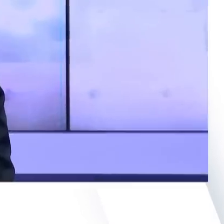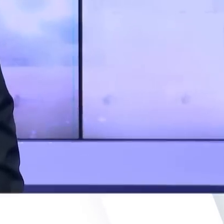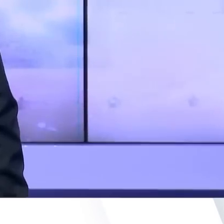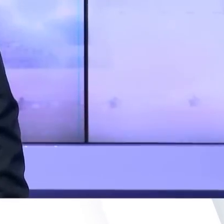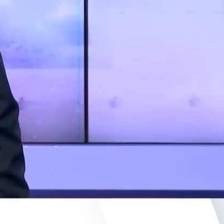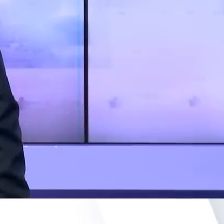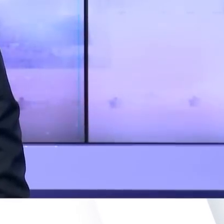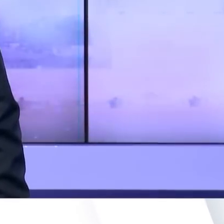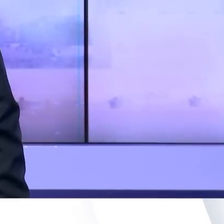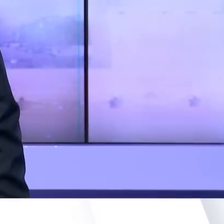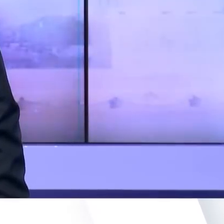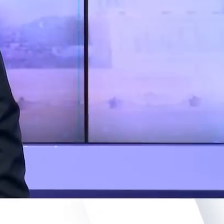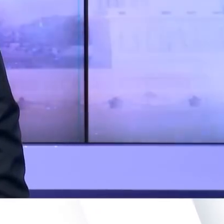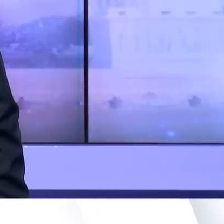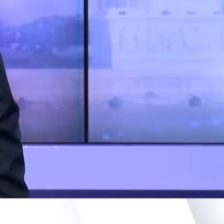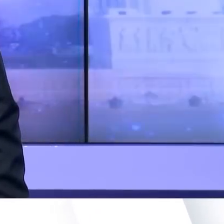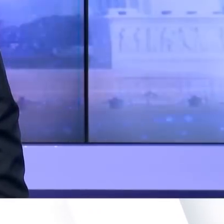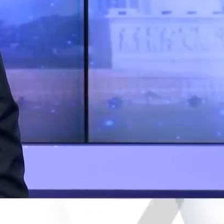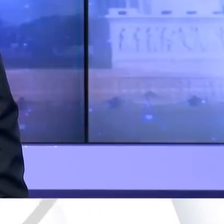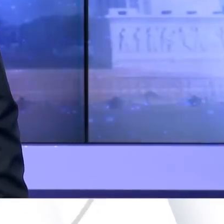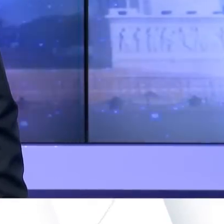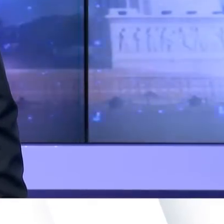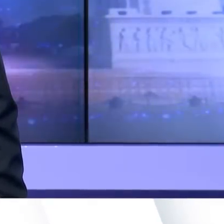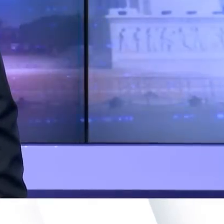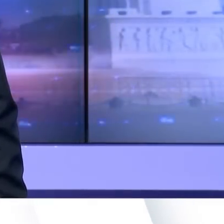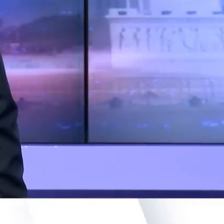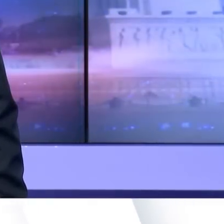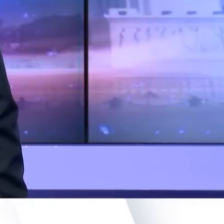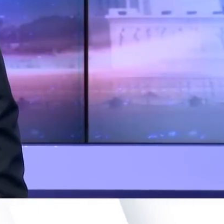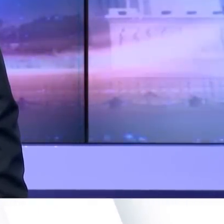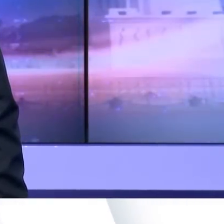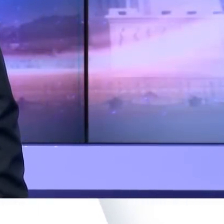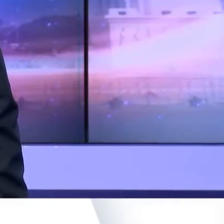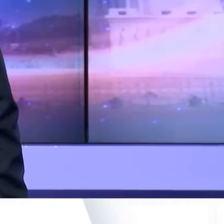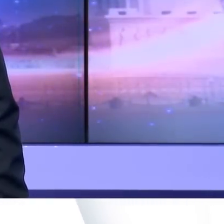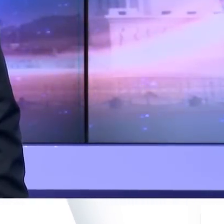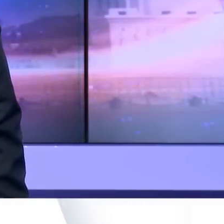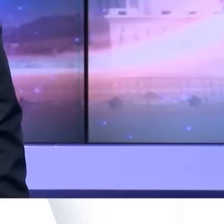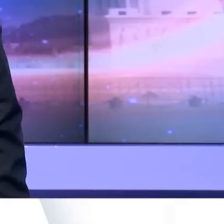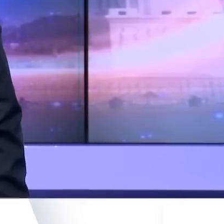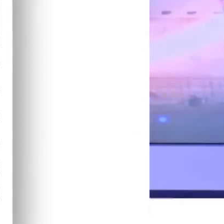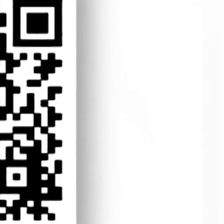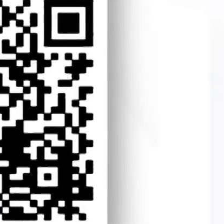ดูคลิจบแล้ว อยาลมกดตดตามและสมัครสมาชิก YouTube มติชนTV เพียงแ้สแกร์ QR Code ได้เลยครับ